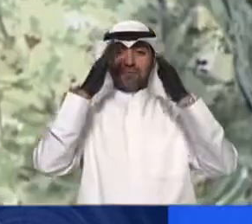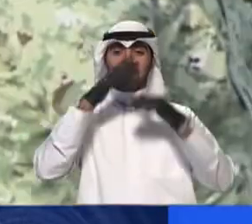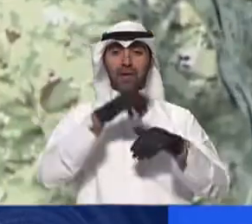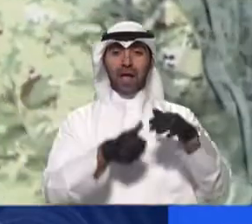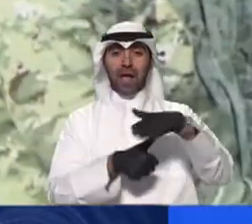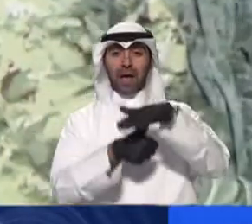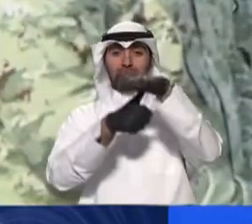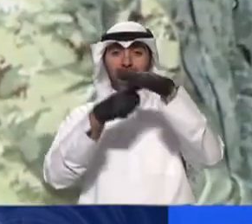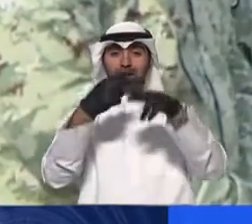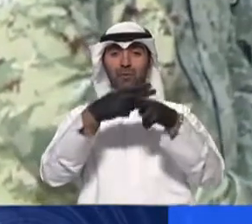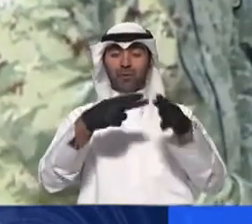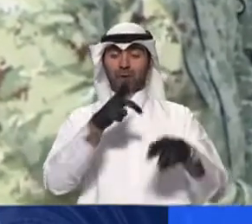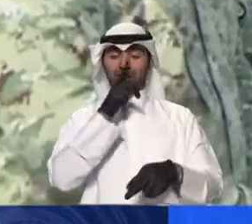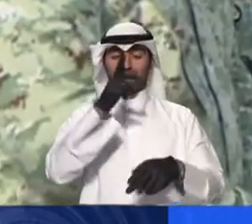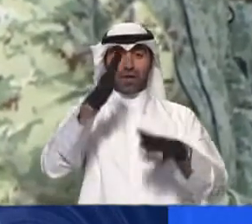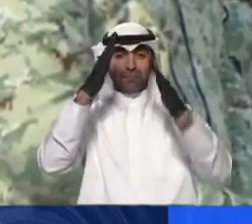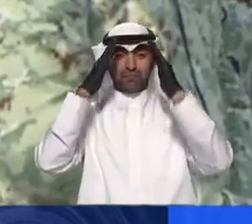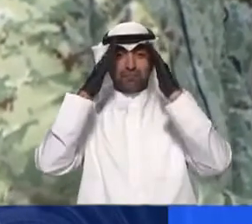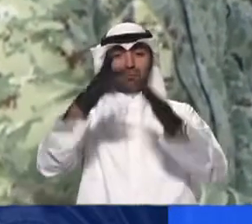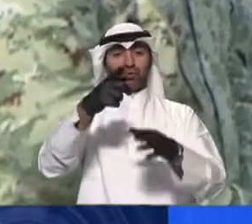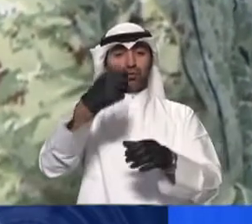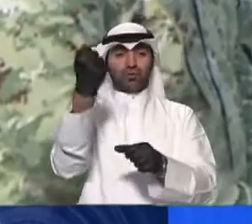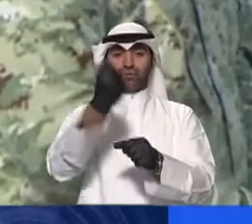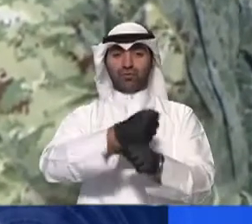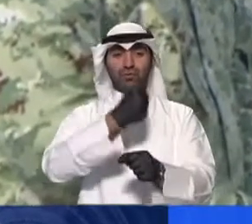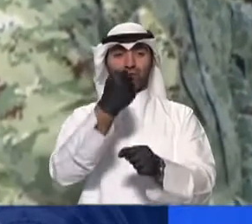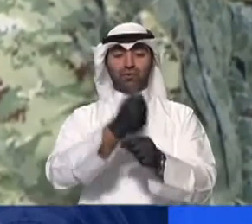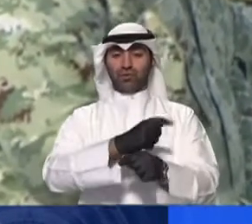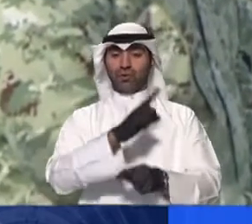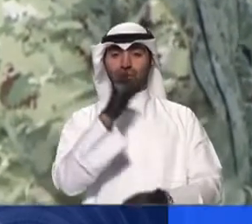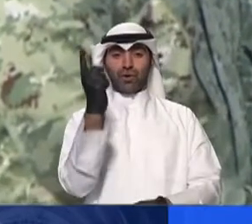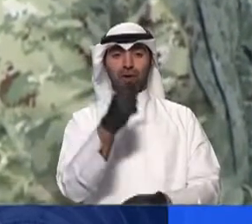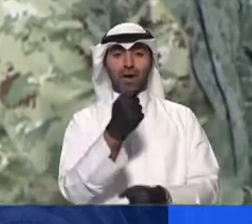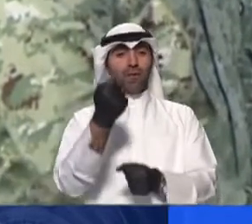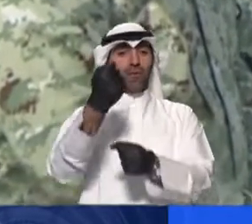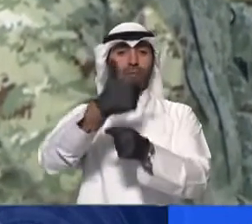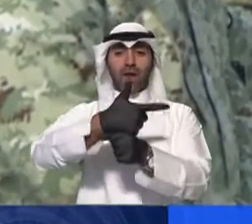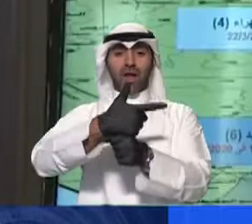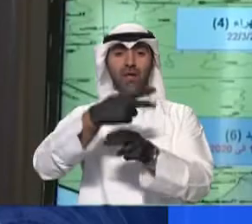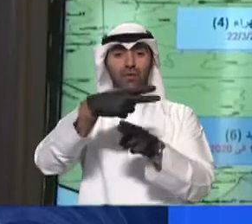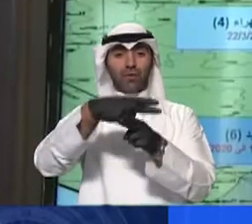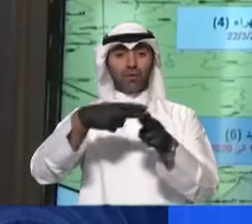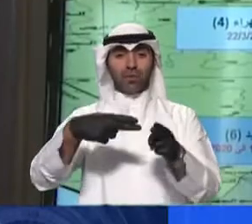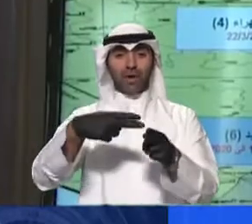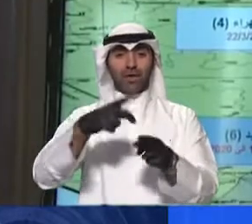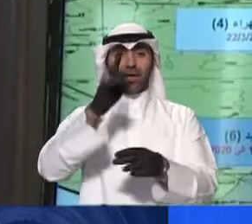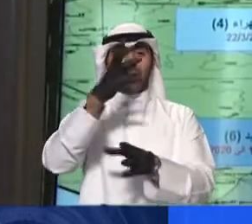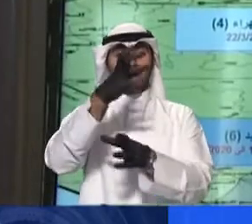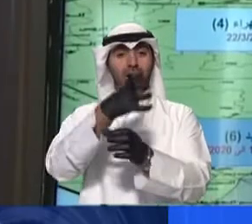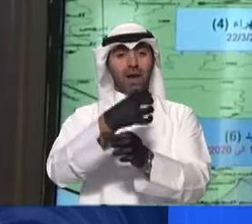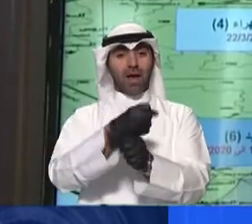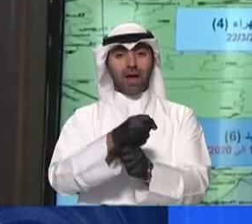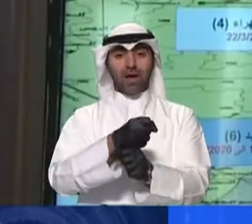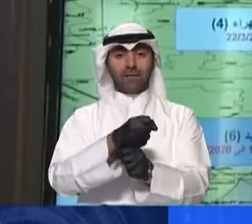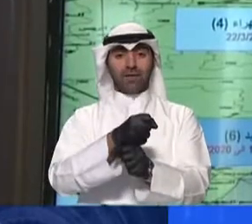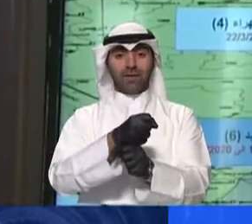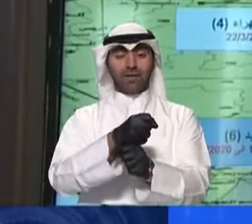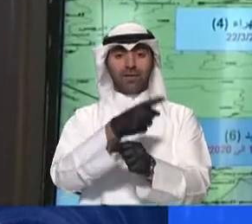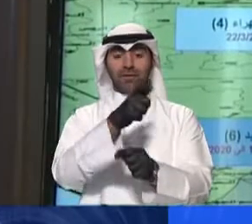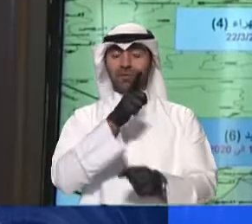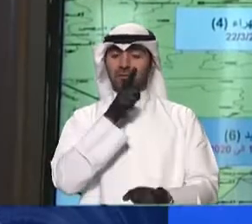المسلحة الشيخ صباح الأحمد الجابر الصباح وسمو ولي العهد الشيخ نواف الأحمد الجابر الصباح حفظهم الله